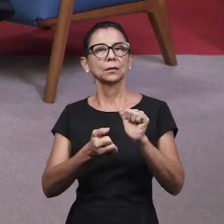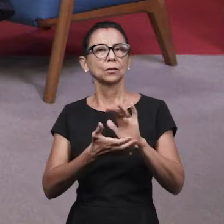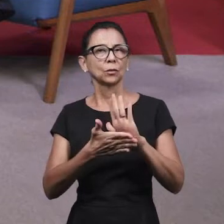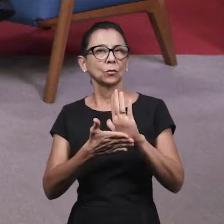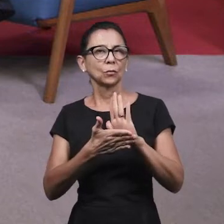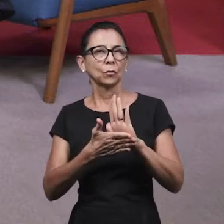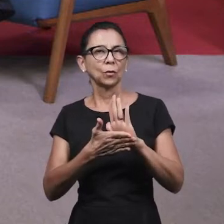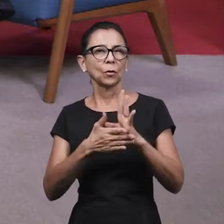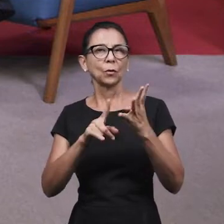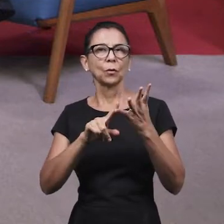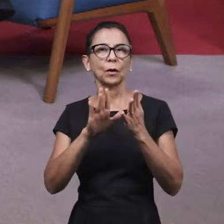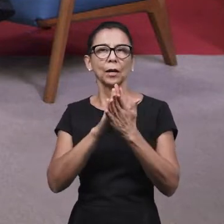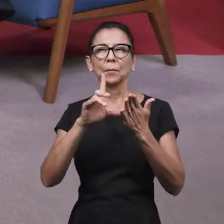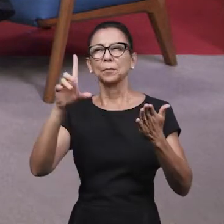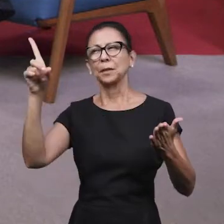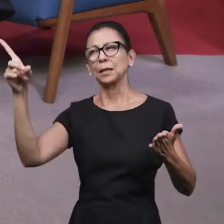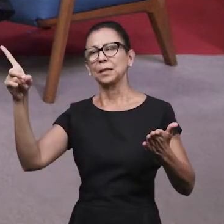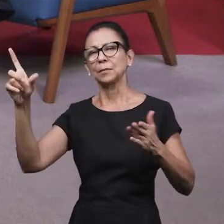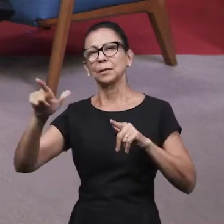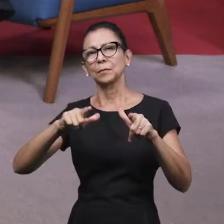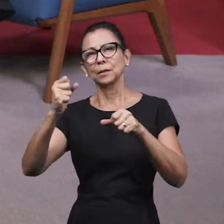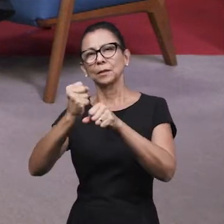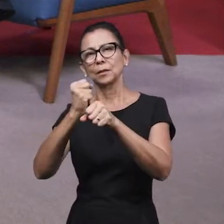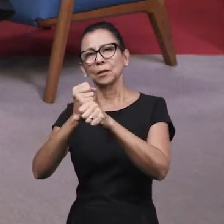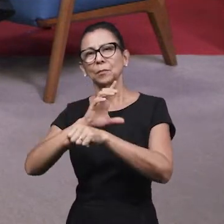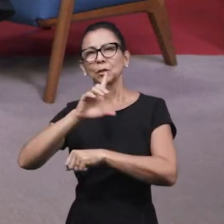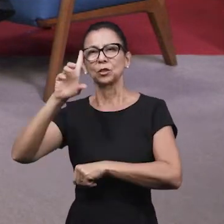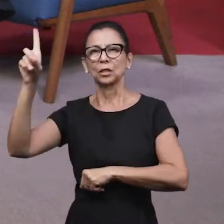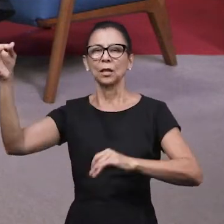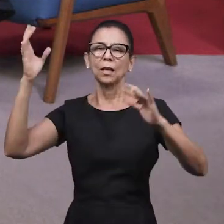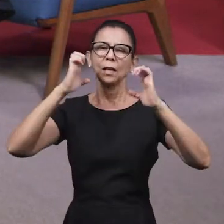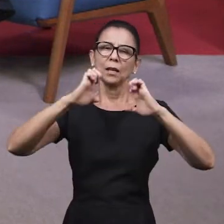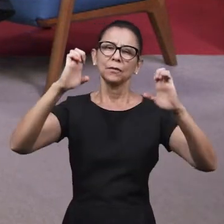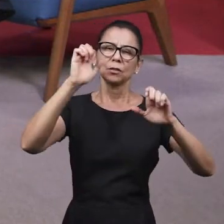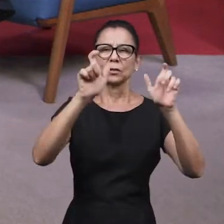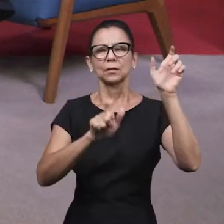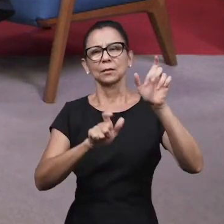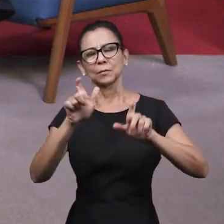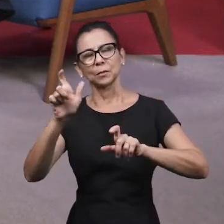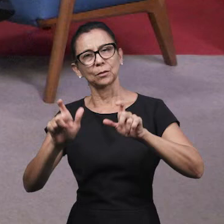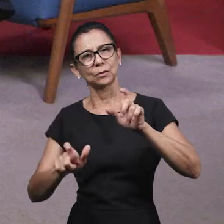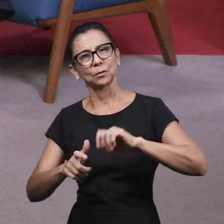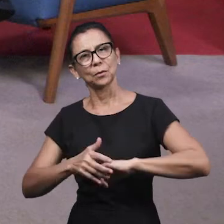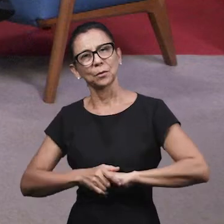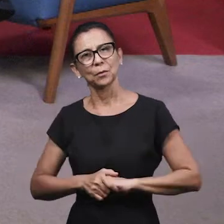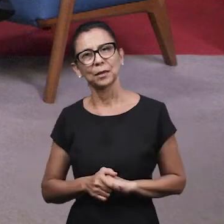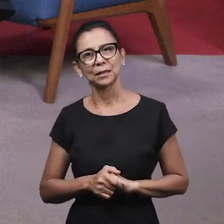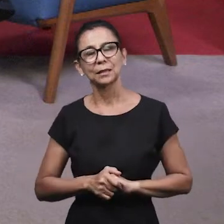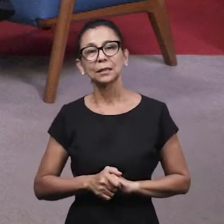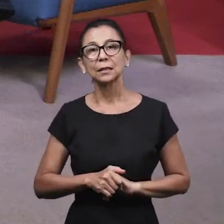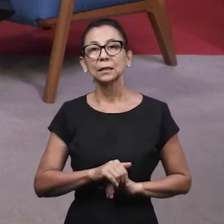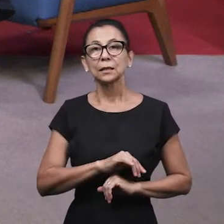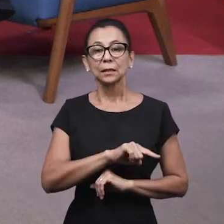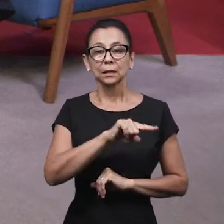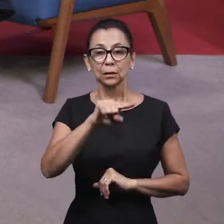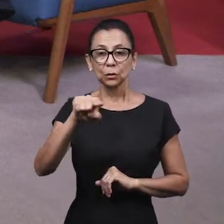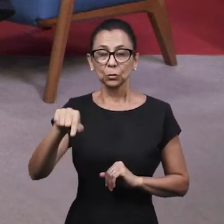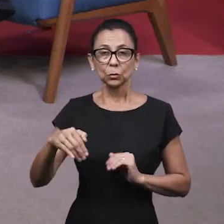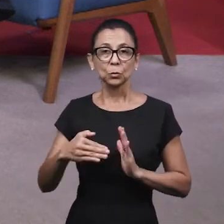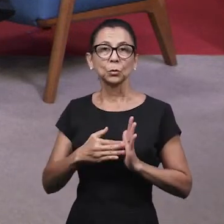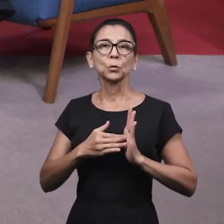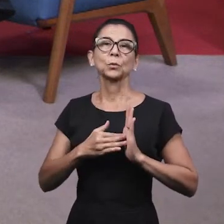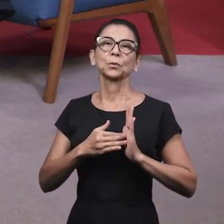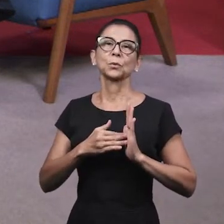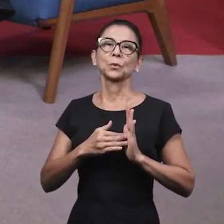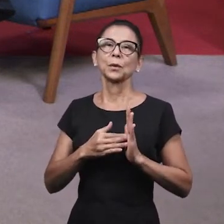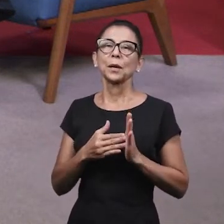au matin, la parole, faire l'œuvre de Dieu, apporter l'évangile, évangéliser. Tout cela sont formes de faire le